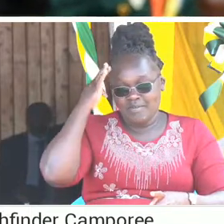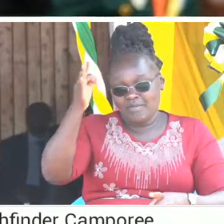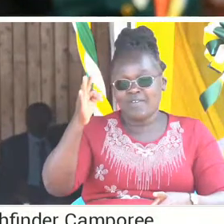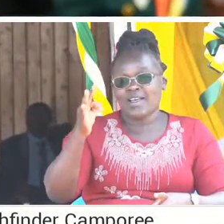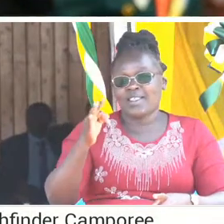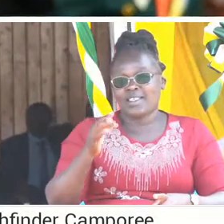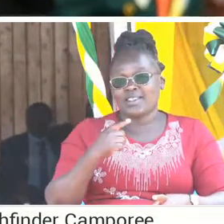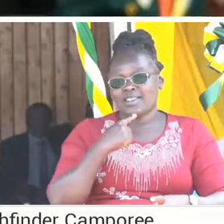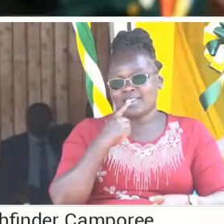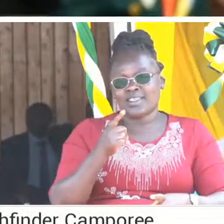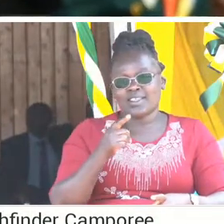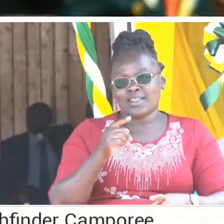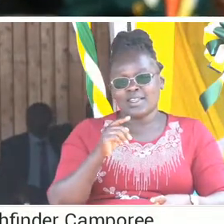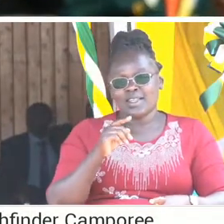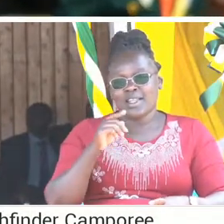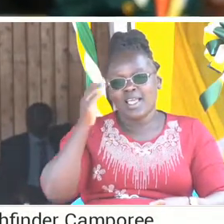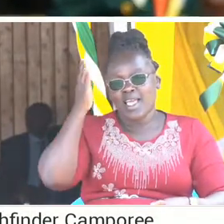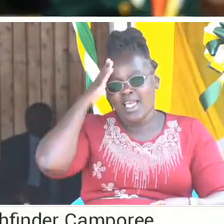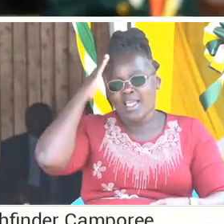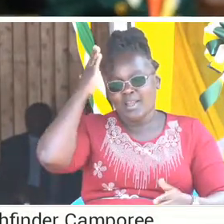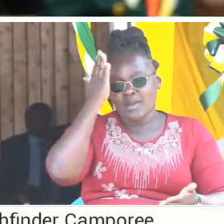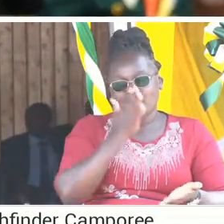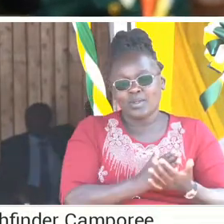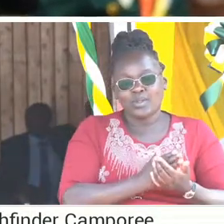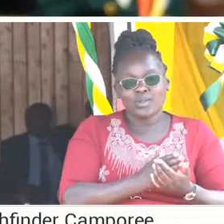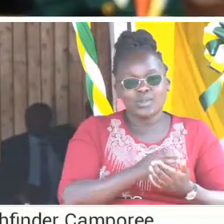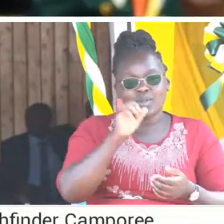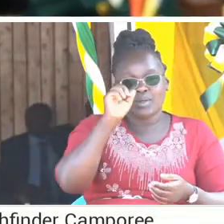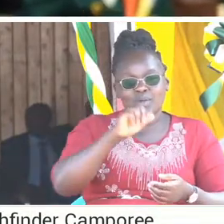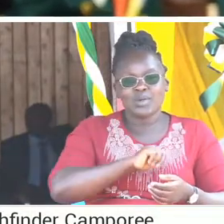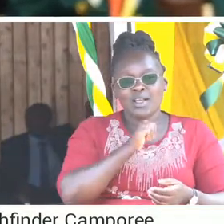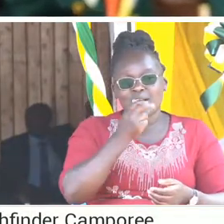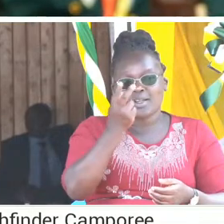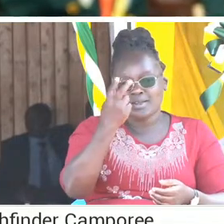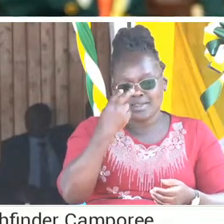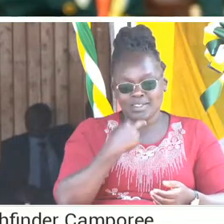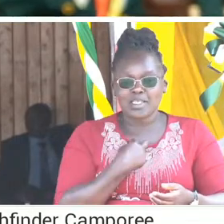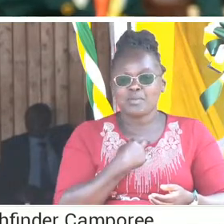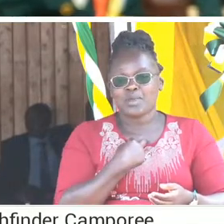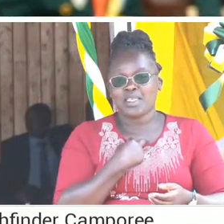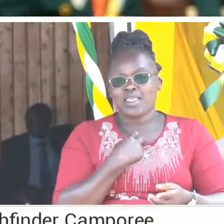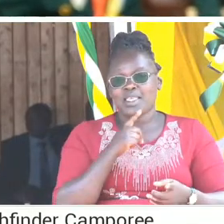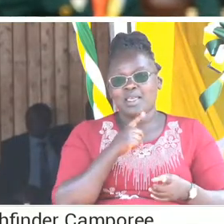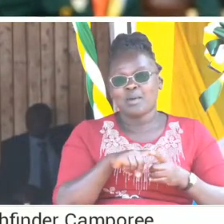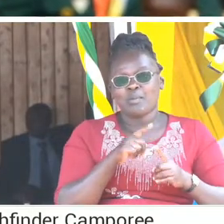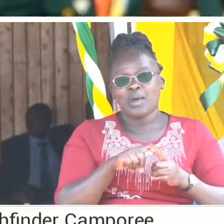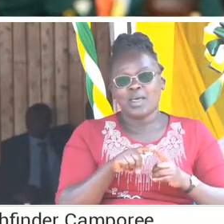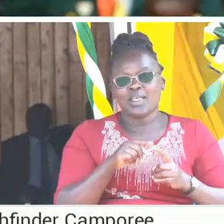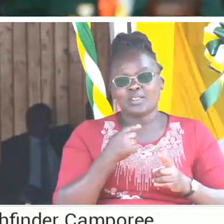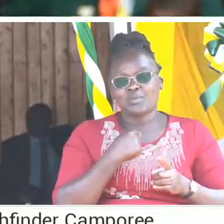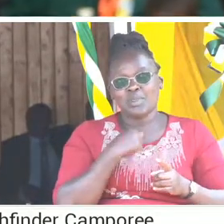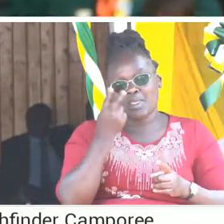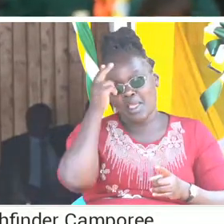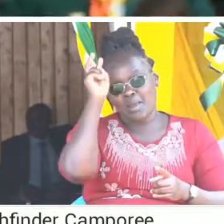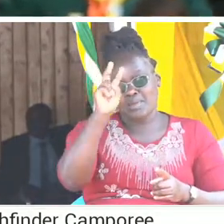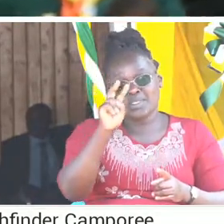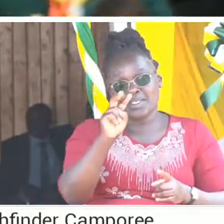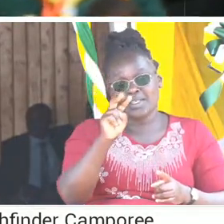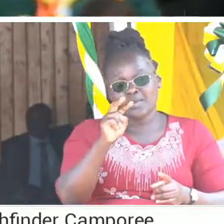hunioni. Lakini mimi ni baba yako na kuona. Ukinipenda, shika amri zangu, ruka